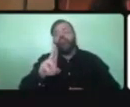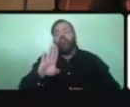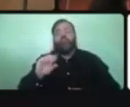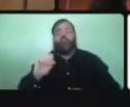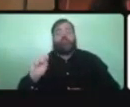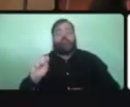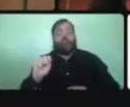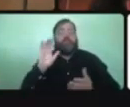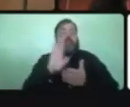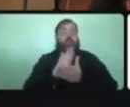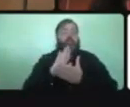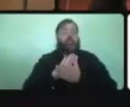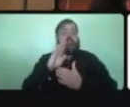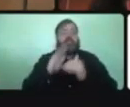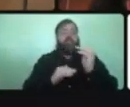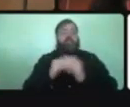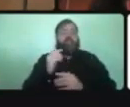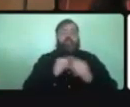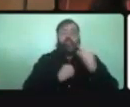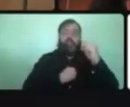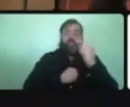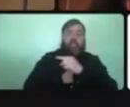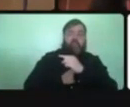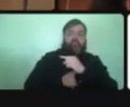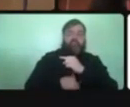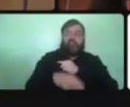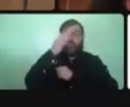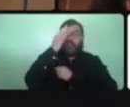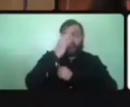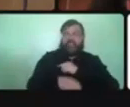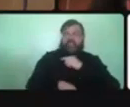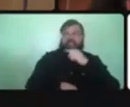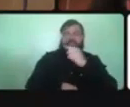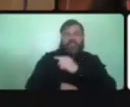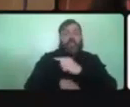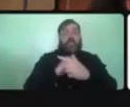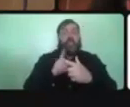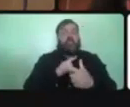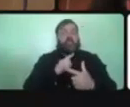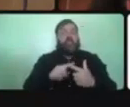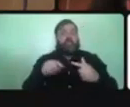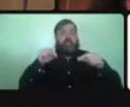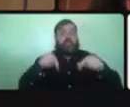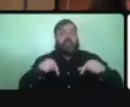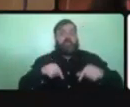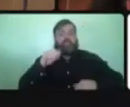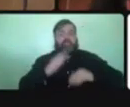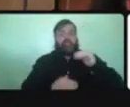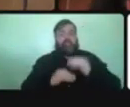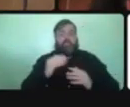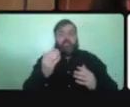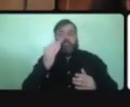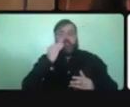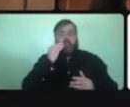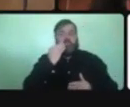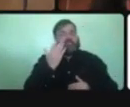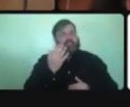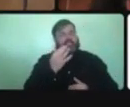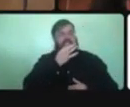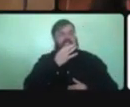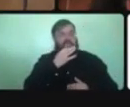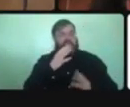Tuna mpango na mpango wa jengo hili ambalo